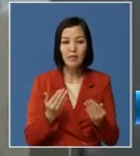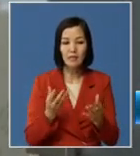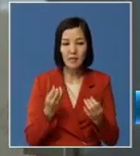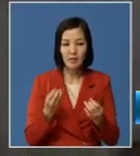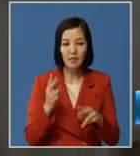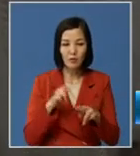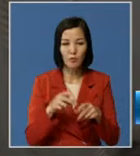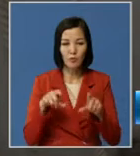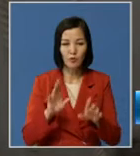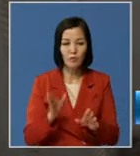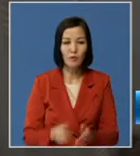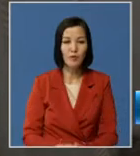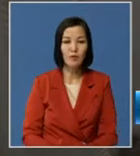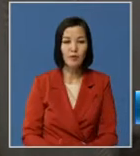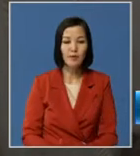абақтыда өтпек.